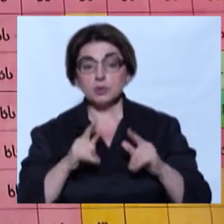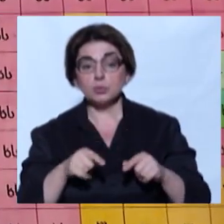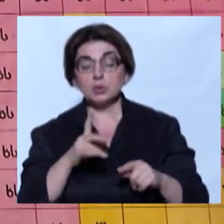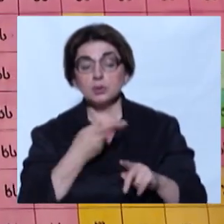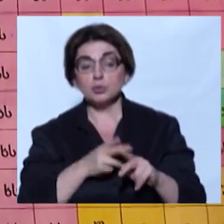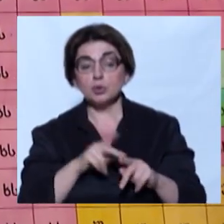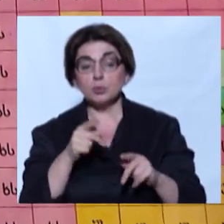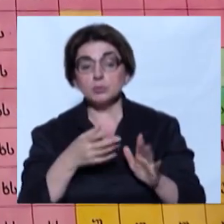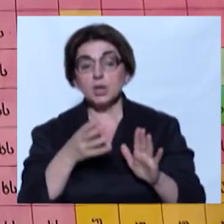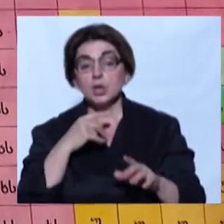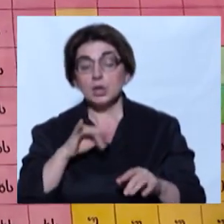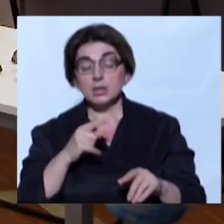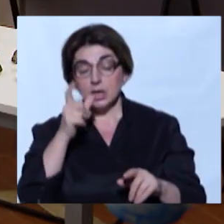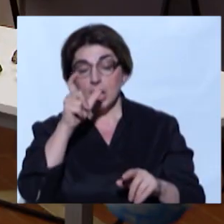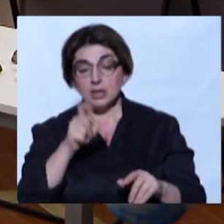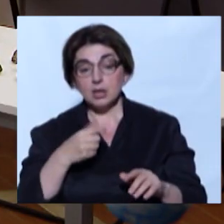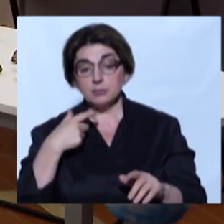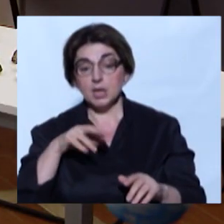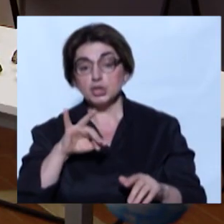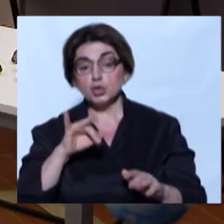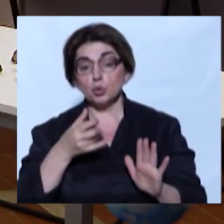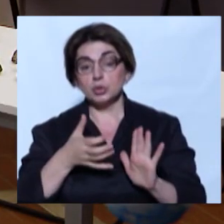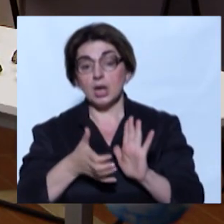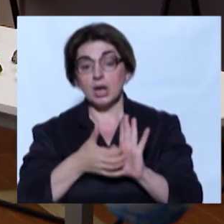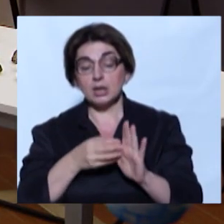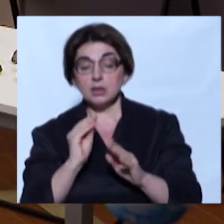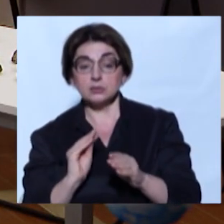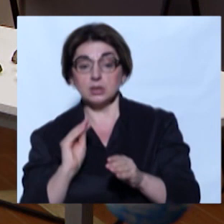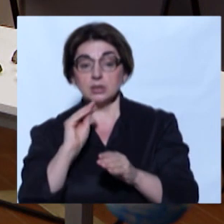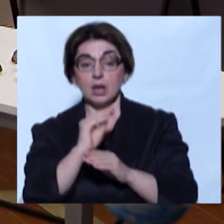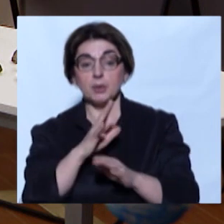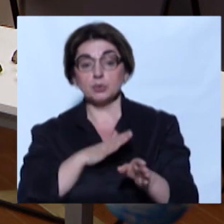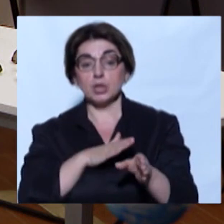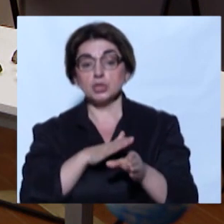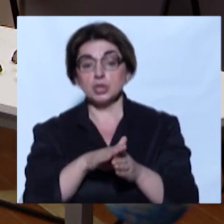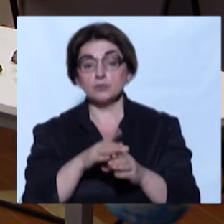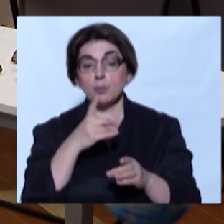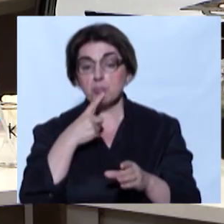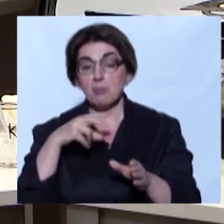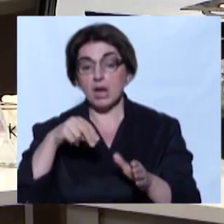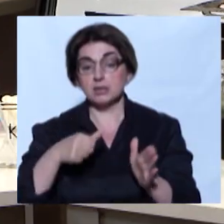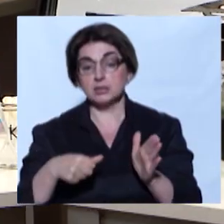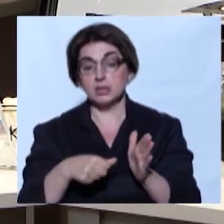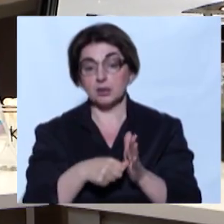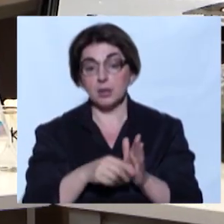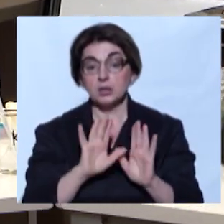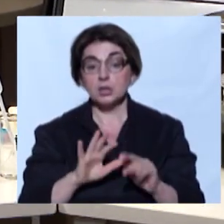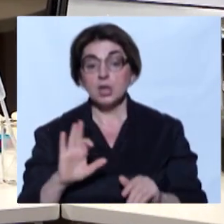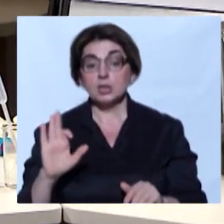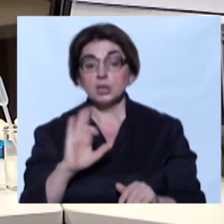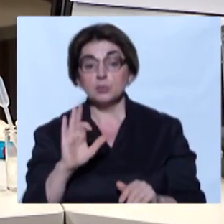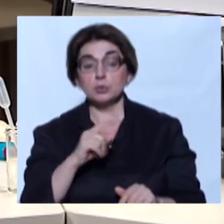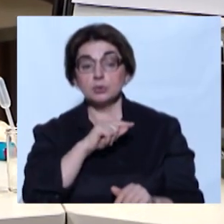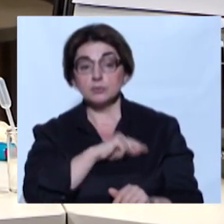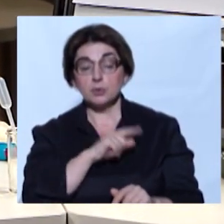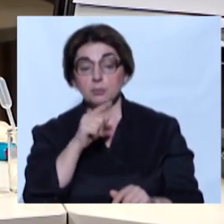იმიტომ, რომ ის დეფიციტი, რაც ადამიანის ორგანიზმს აქვს იოდის მხრივ, შეივსოს მარილის საშუალებით. რაც შეეხება ქიმიურ თვისებებს,